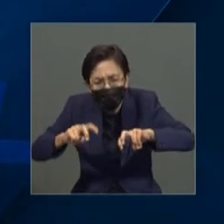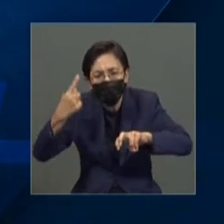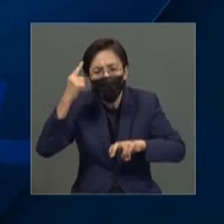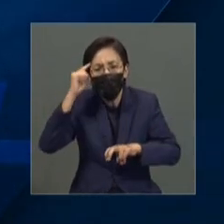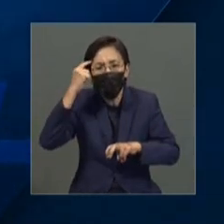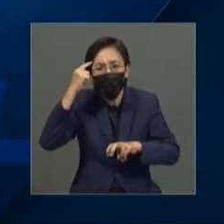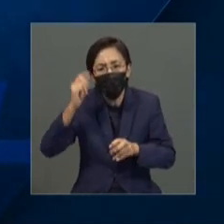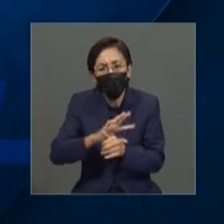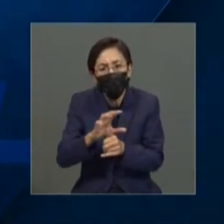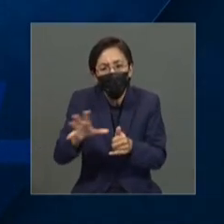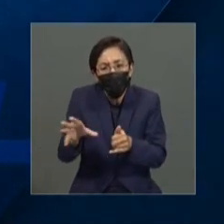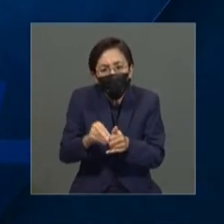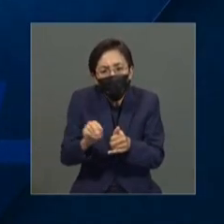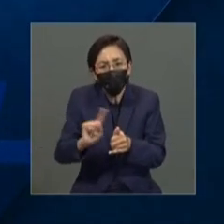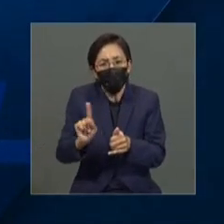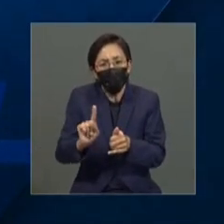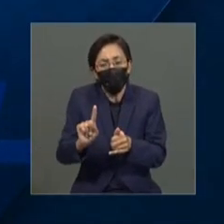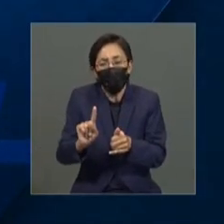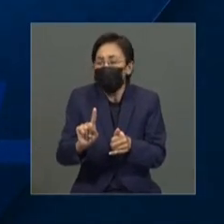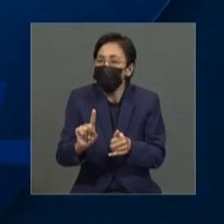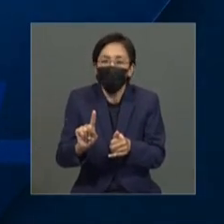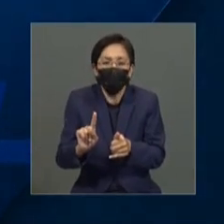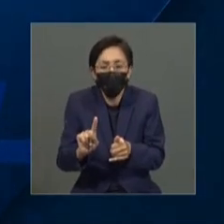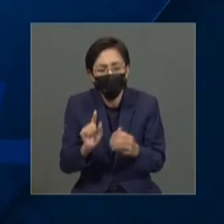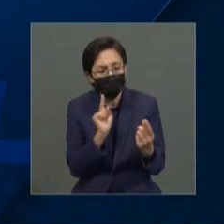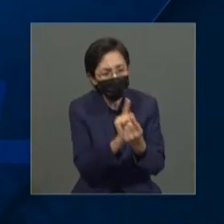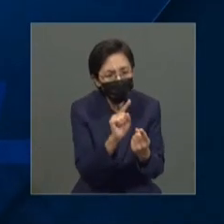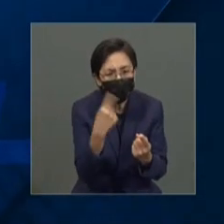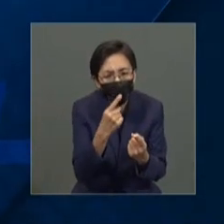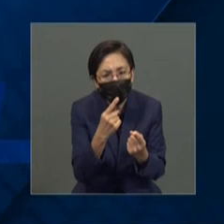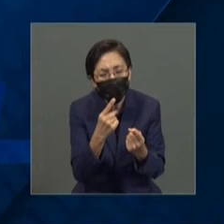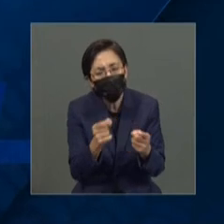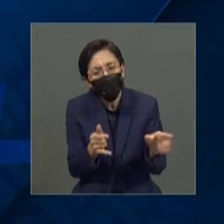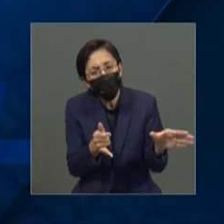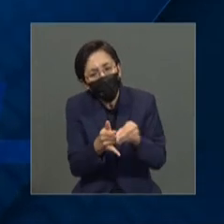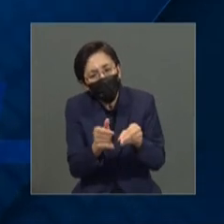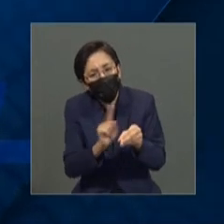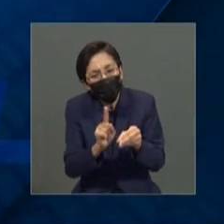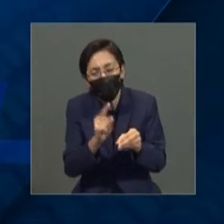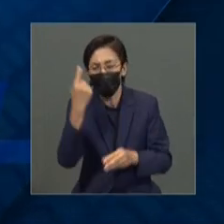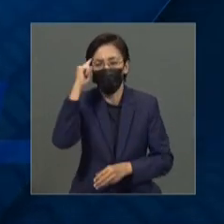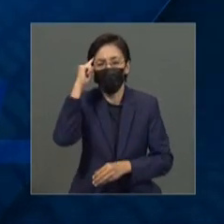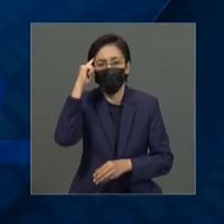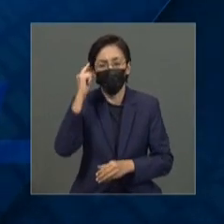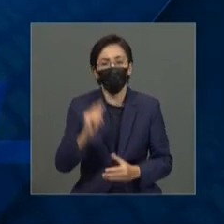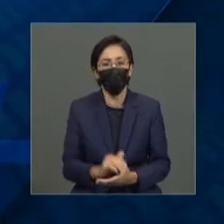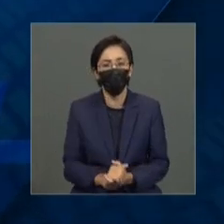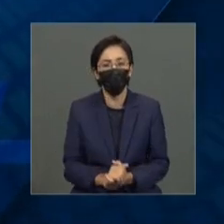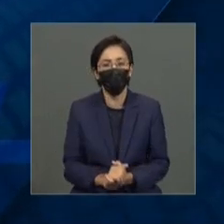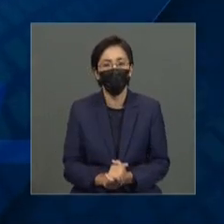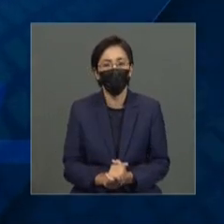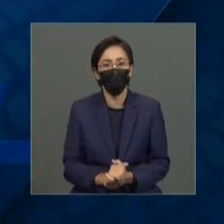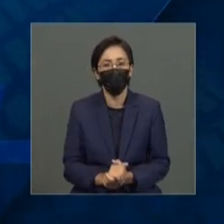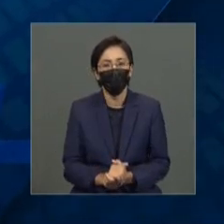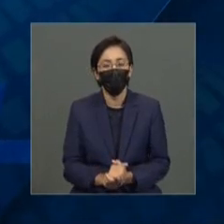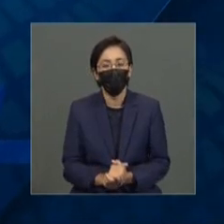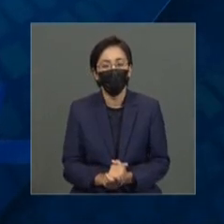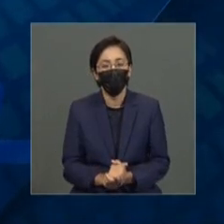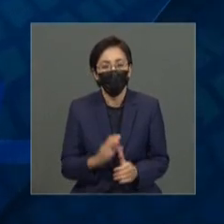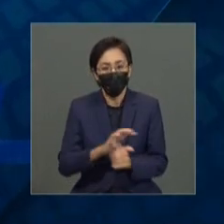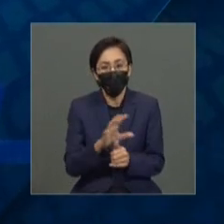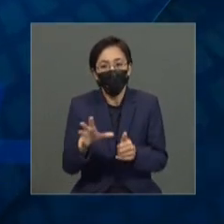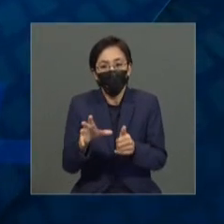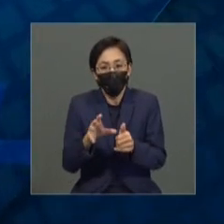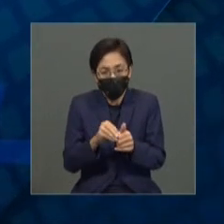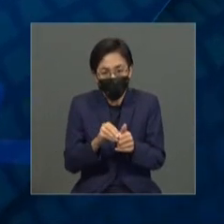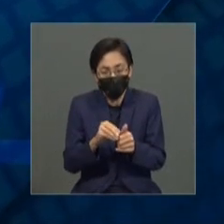เชื้อมาจากที่ไหนอย่างไรสัมผัสกับใครและที่น่าสนใจอีกหนึ่งอย่างนะคะก็คือวันที่ทราบผลติดเชื้อ